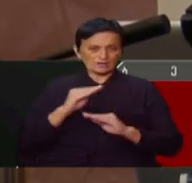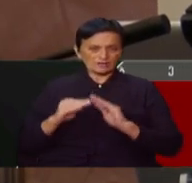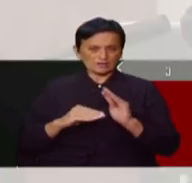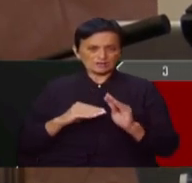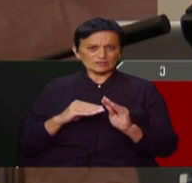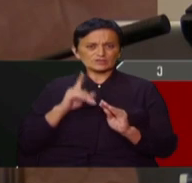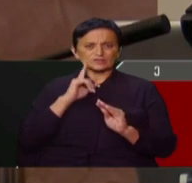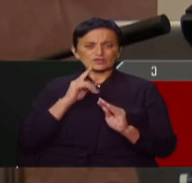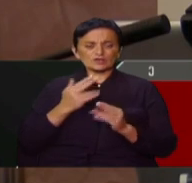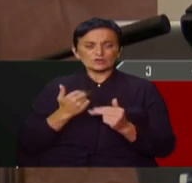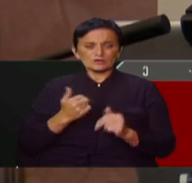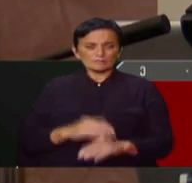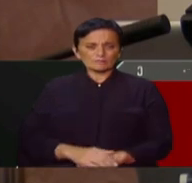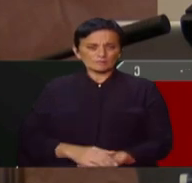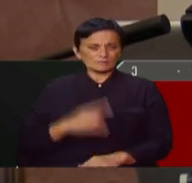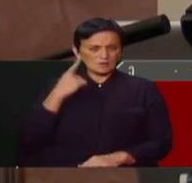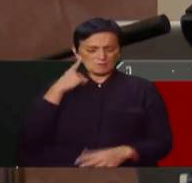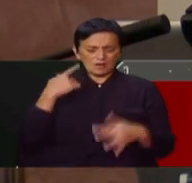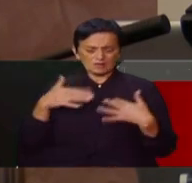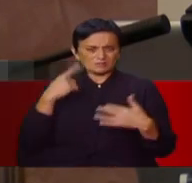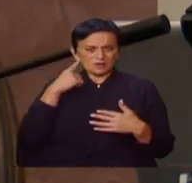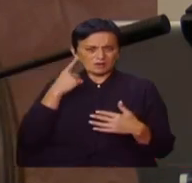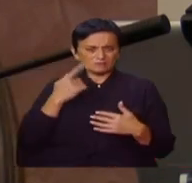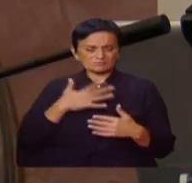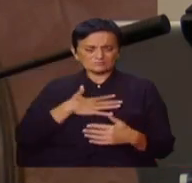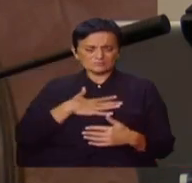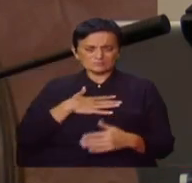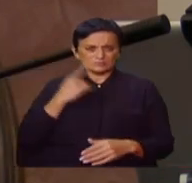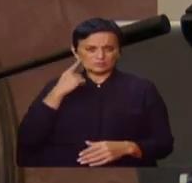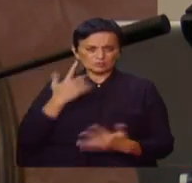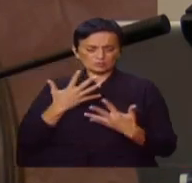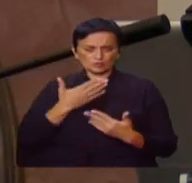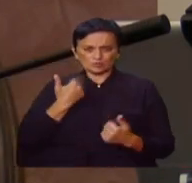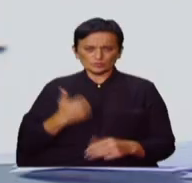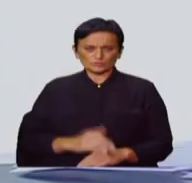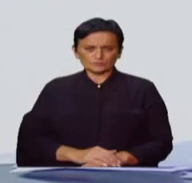რეაბილიტაციას, ხოლო ეს იმას, რაც ჩვენ გვიანბილებს და უმაღლესი მისიების ხოვრებას